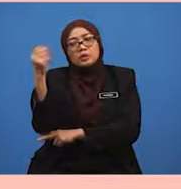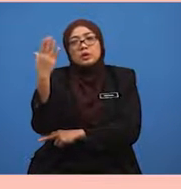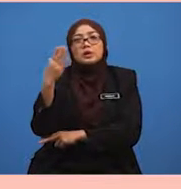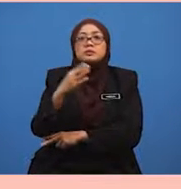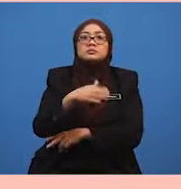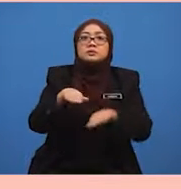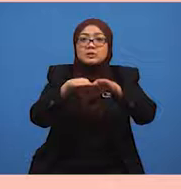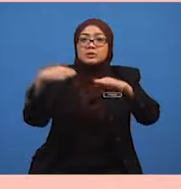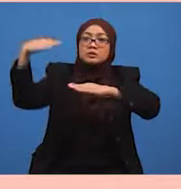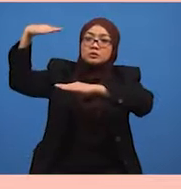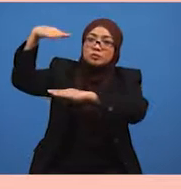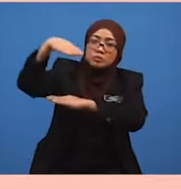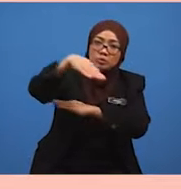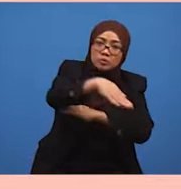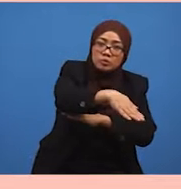gear,